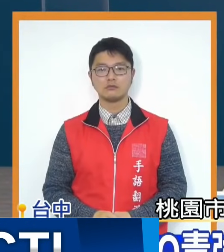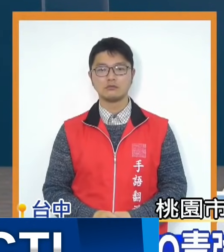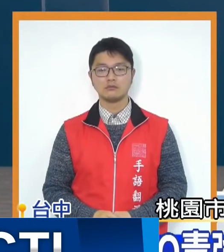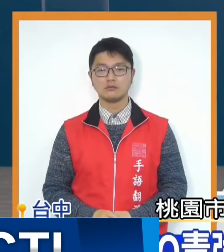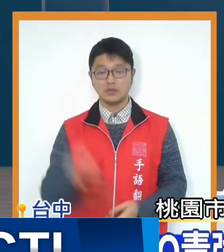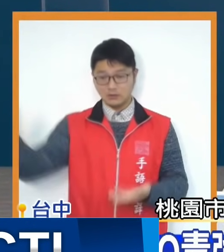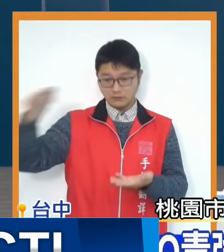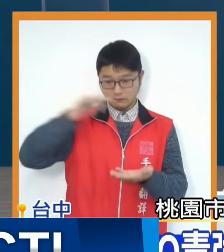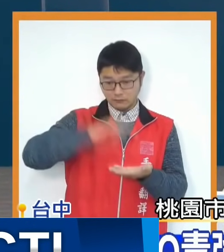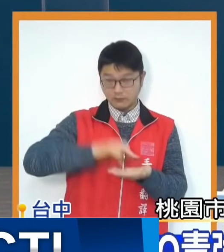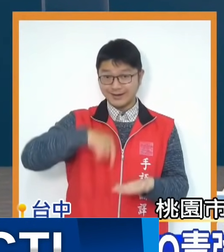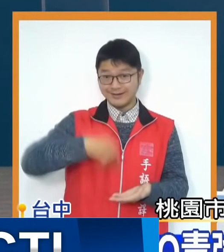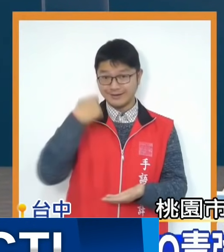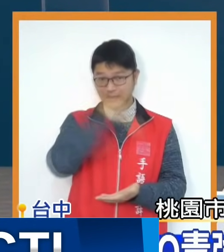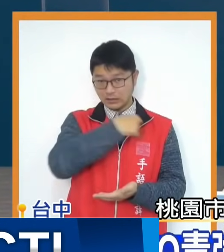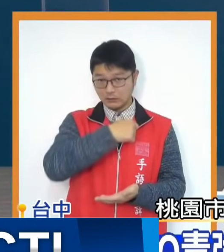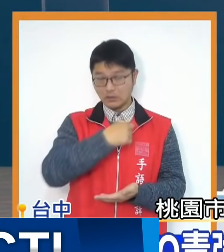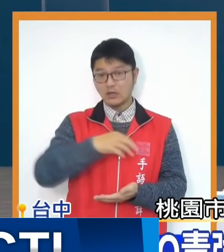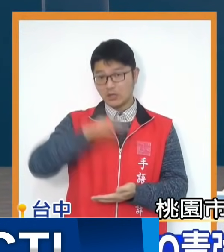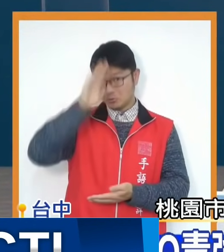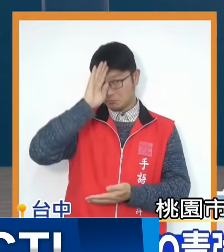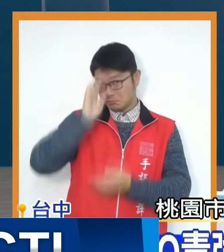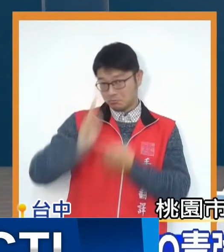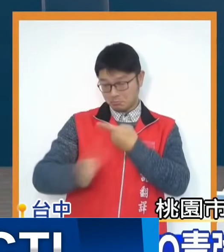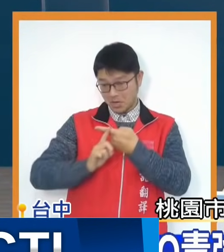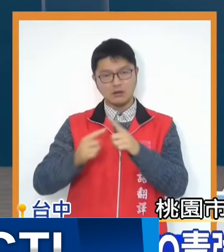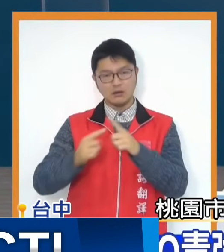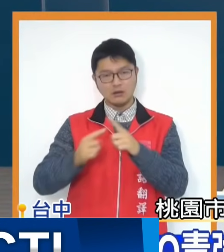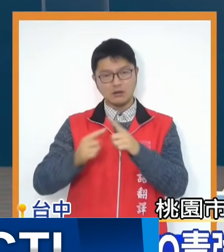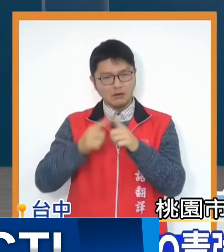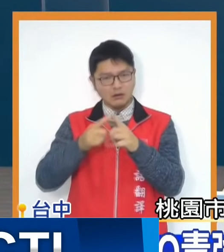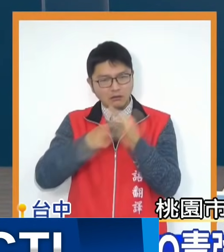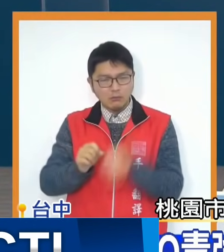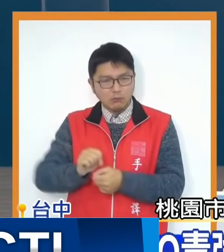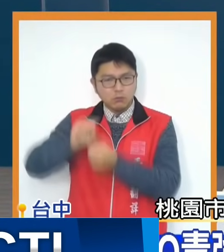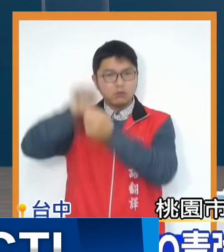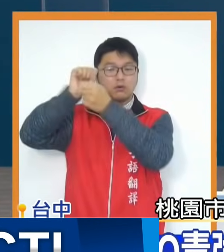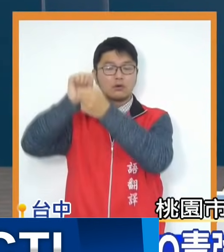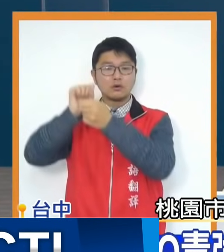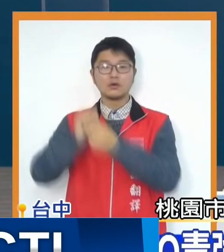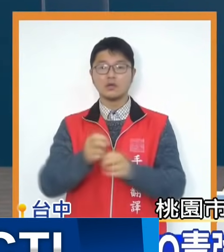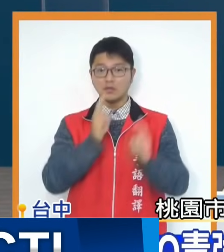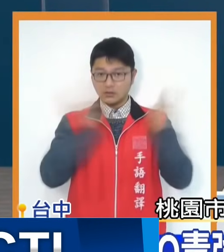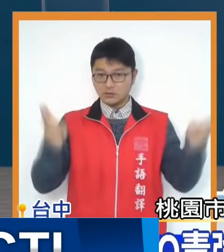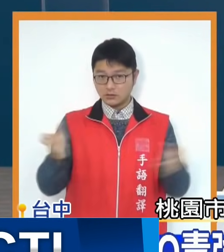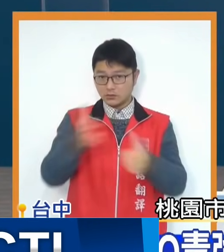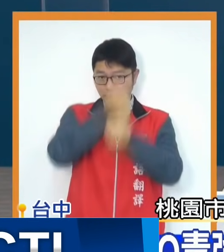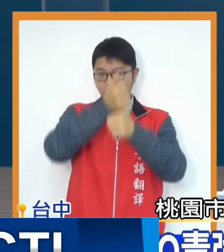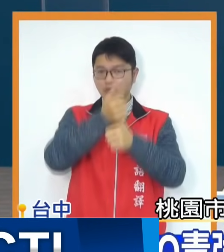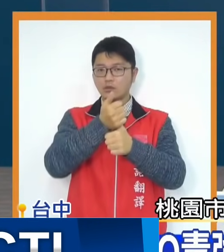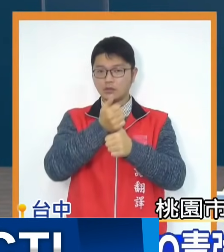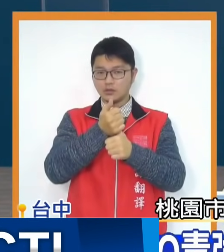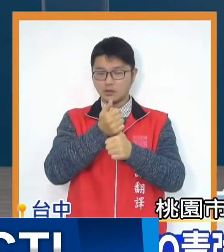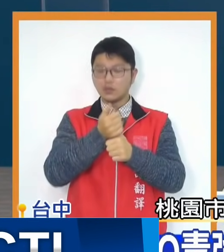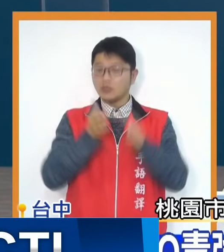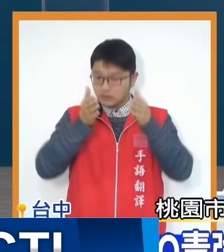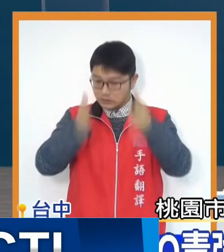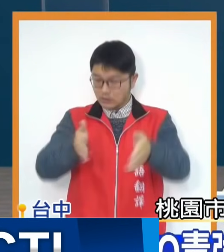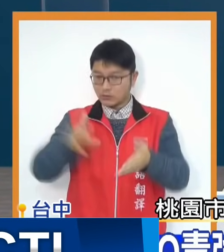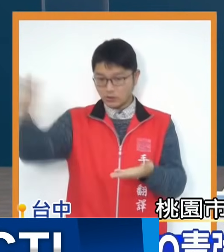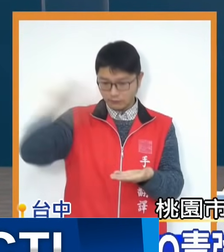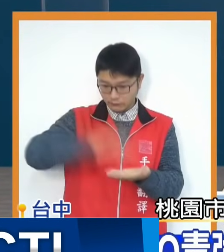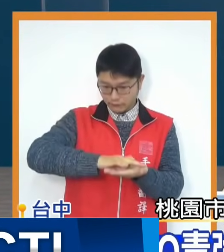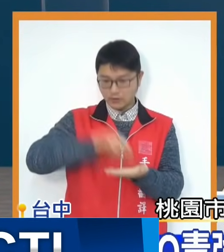的确诊个案大幅增加，那指挥中心采取航班拦截就地裁剪的方